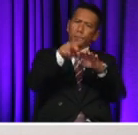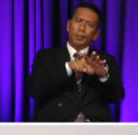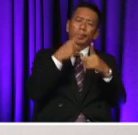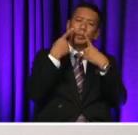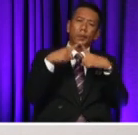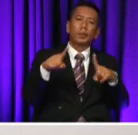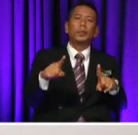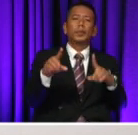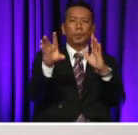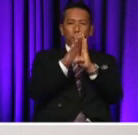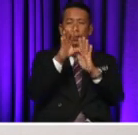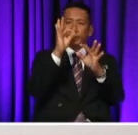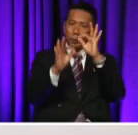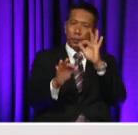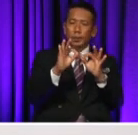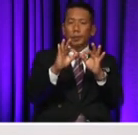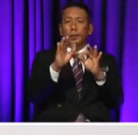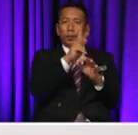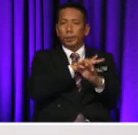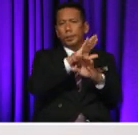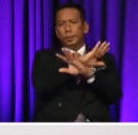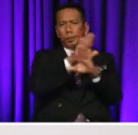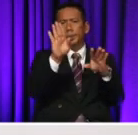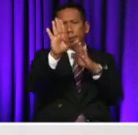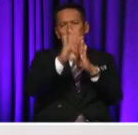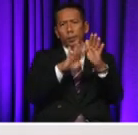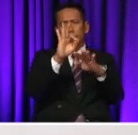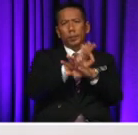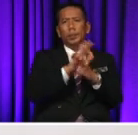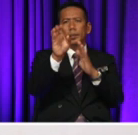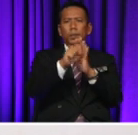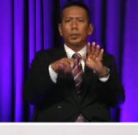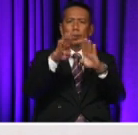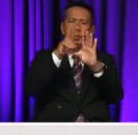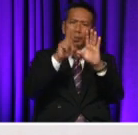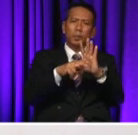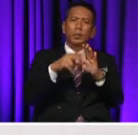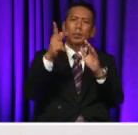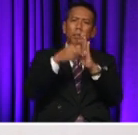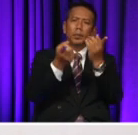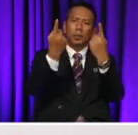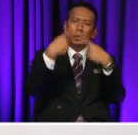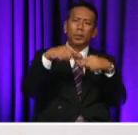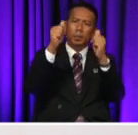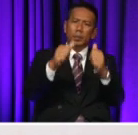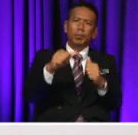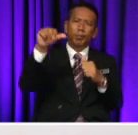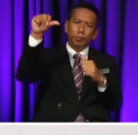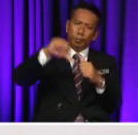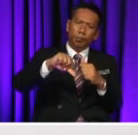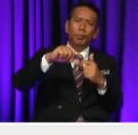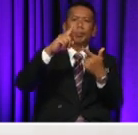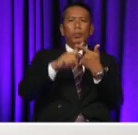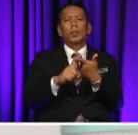jadi contohnya jika anda tidak memainkan peranan sebagai pengurus si kehadiran ahli persatuan akan semakin merosot puisi